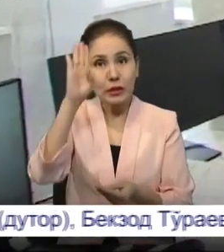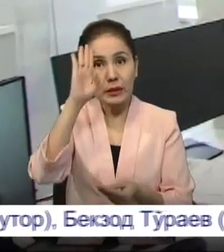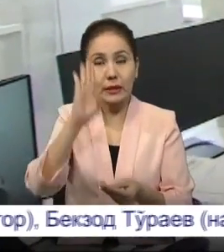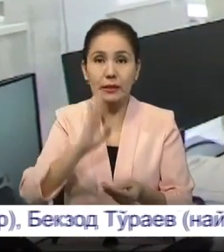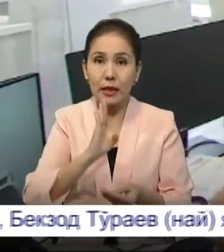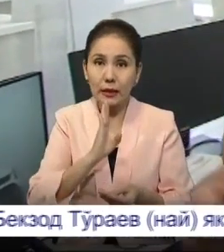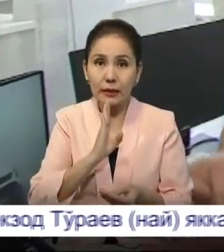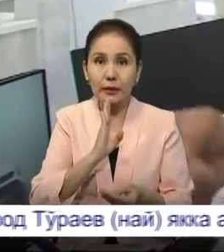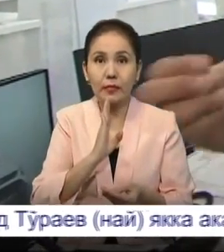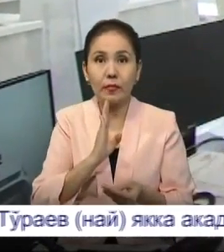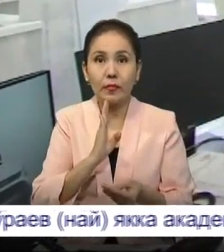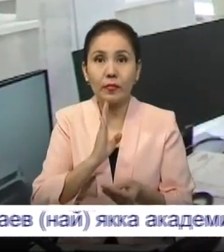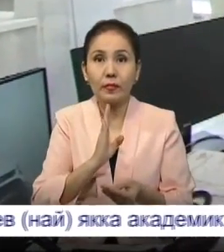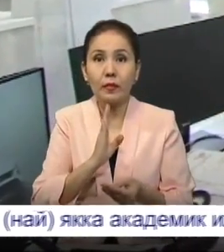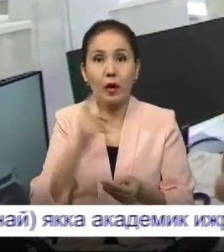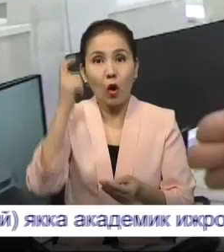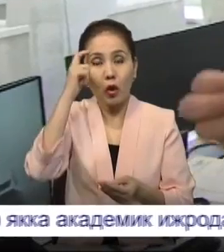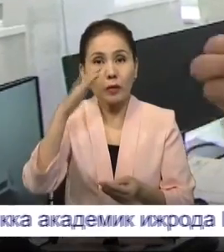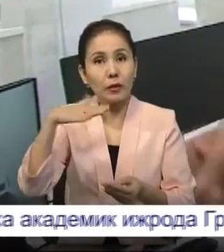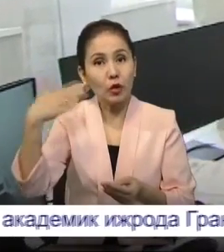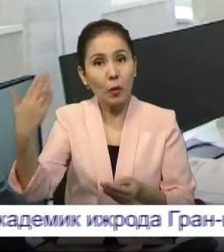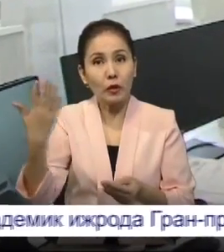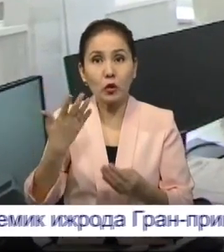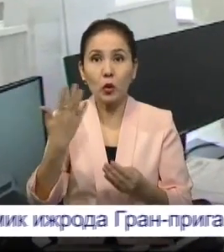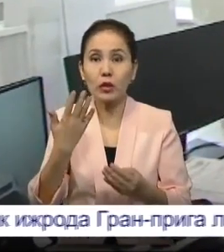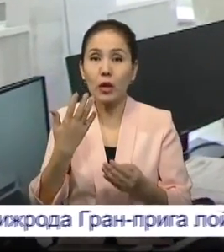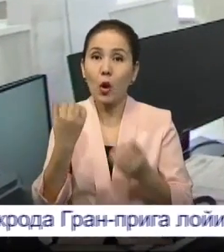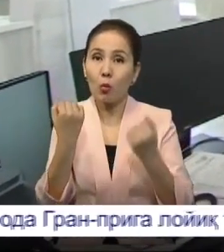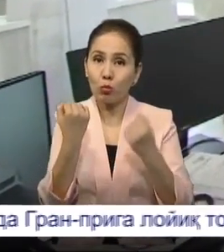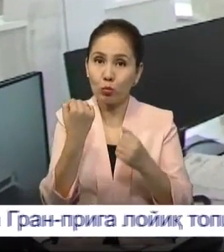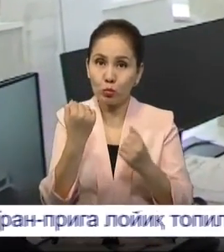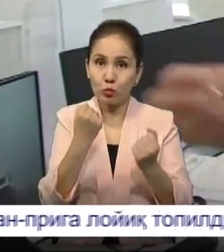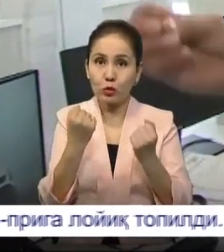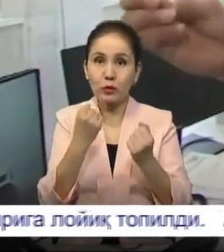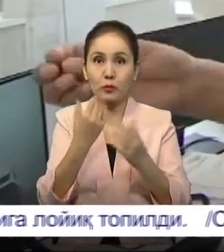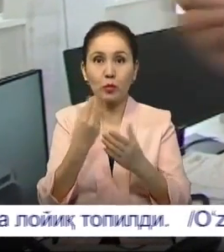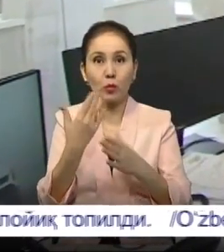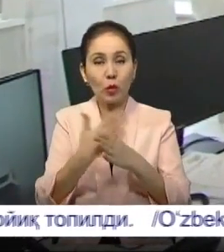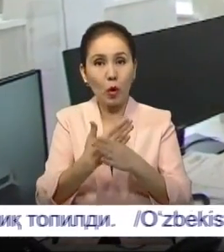yigit-qizlarga hokimlik tomonidan yoki mustaqil bir homiylar